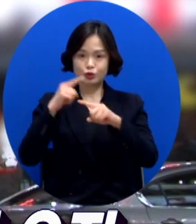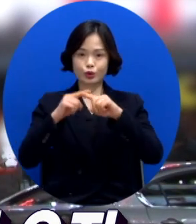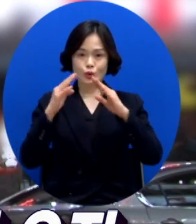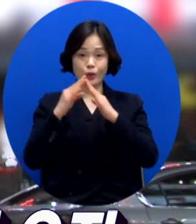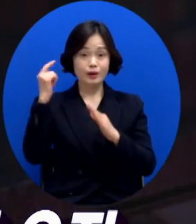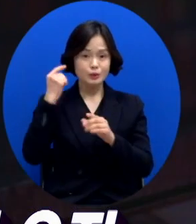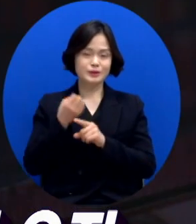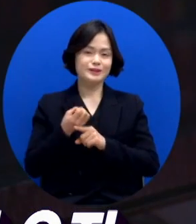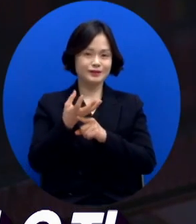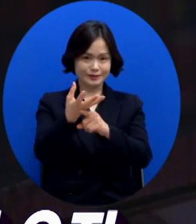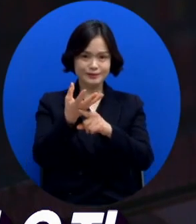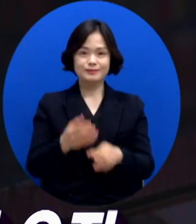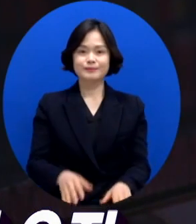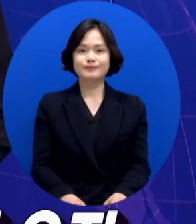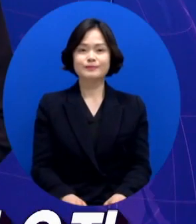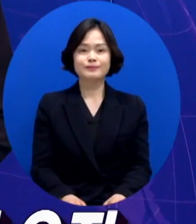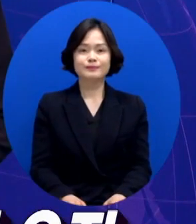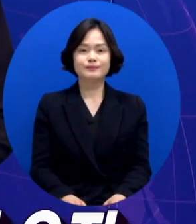소식도 함께 전해드리겠습니다.